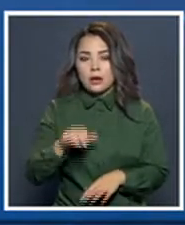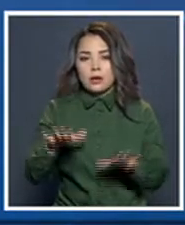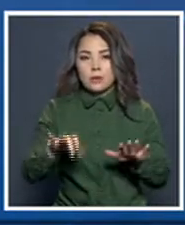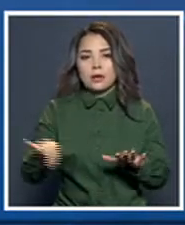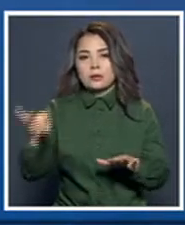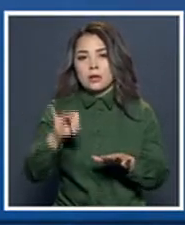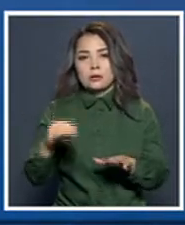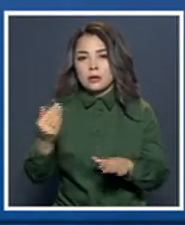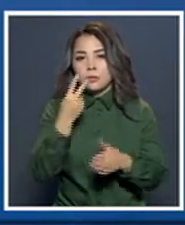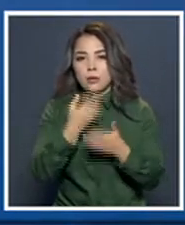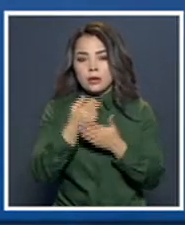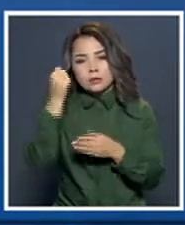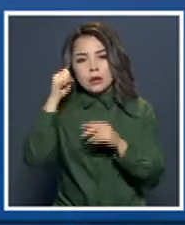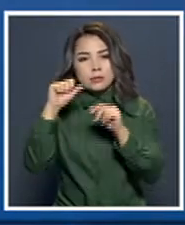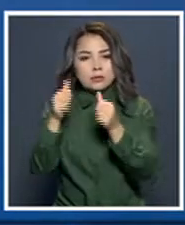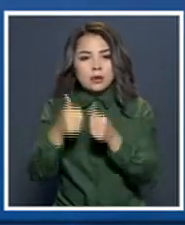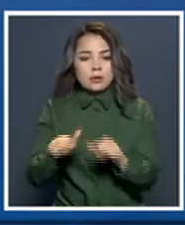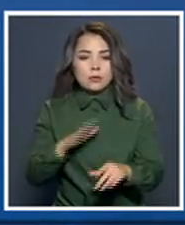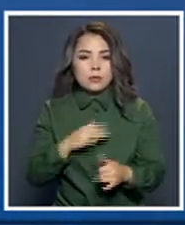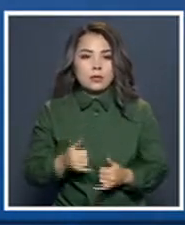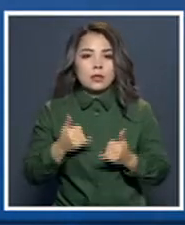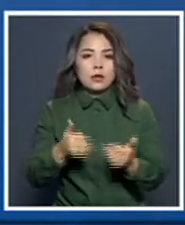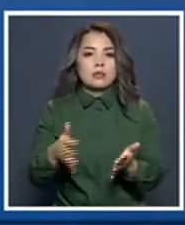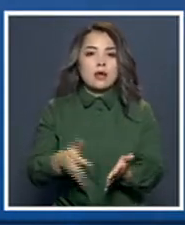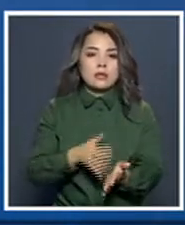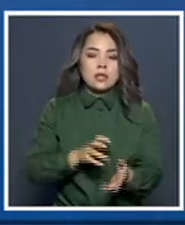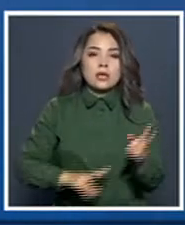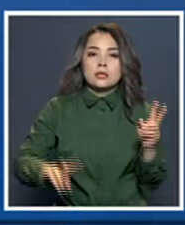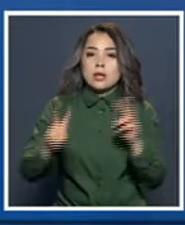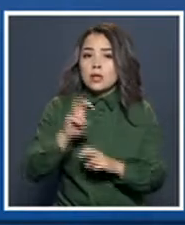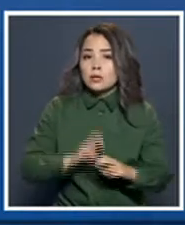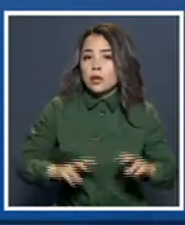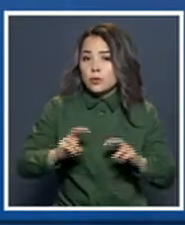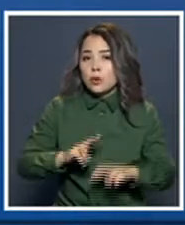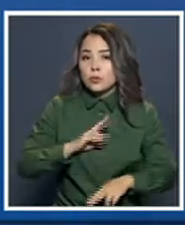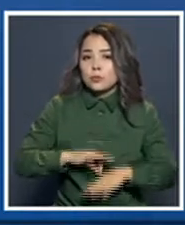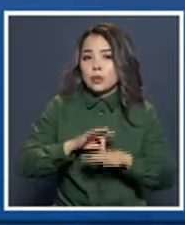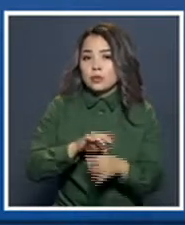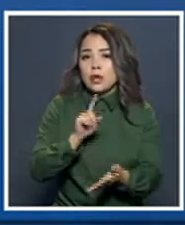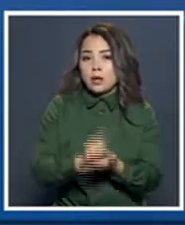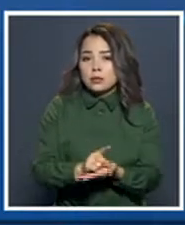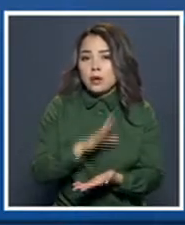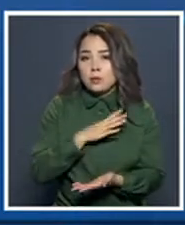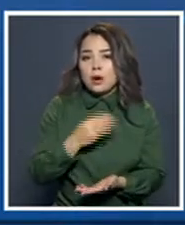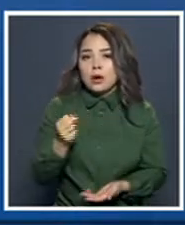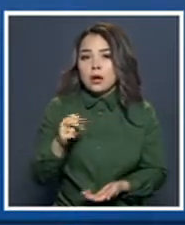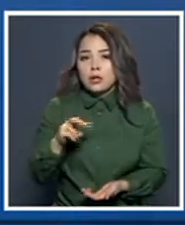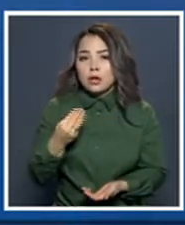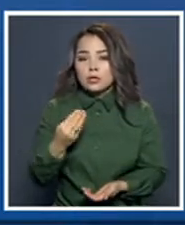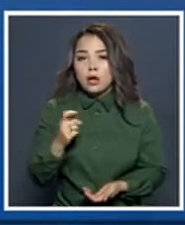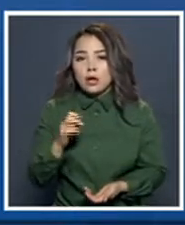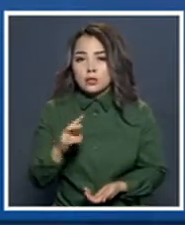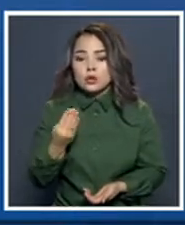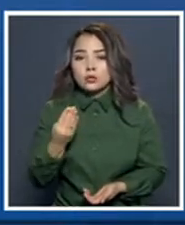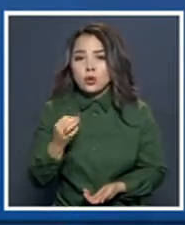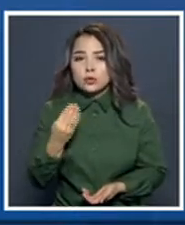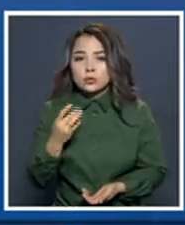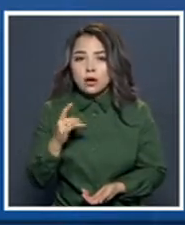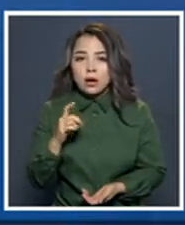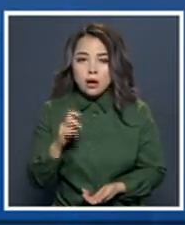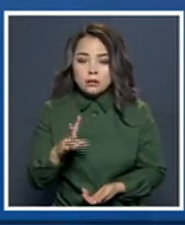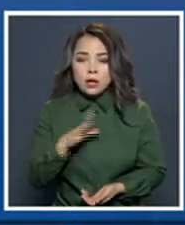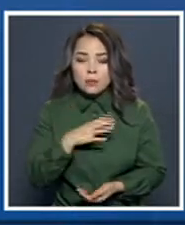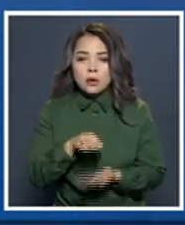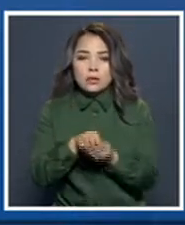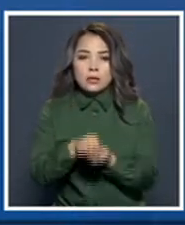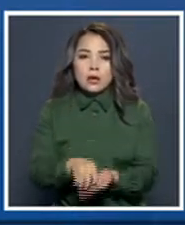тарихи мәдени ескерткіштерге кешенді түрде археологиялық зерттеулер жүргізілуде. Алаша хан, Жошы хан болған анасынды көне мазарларда